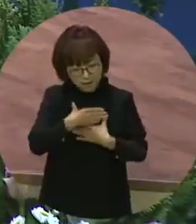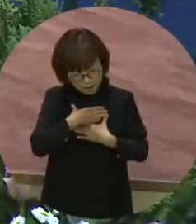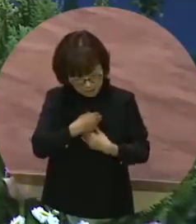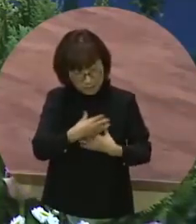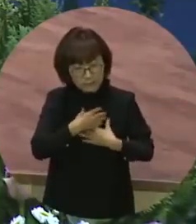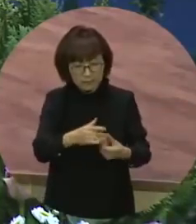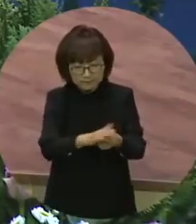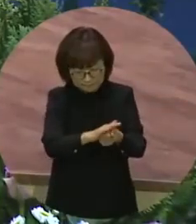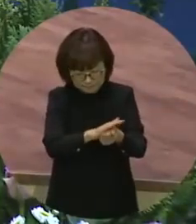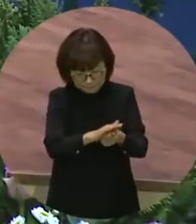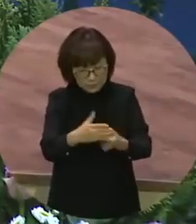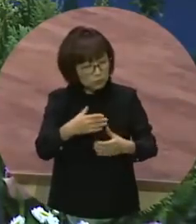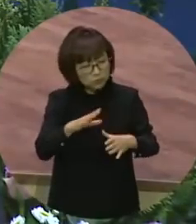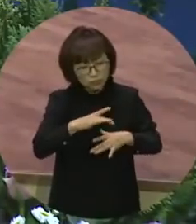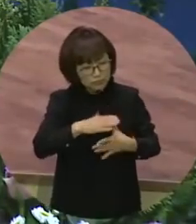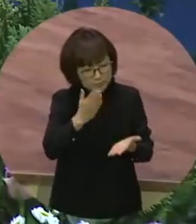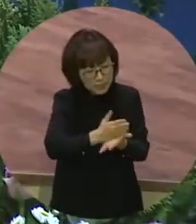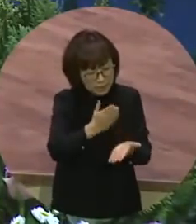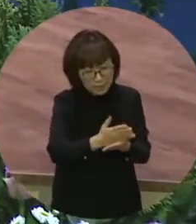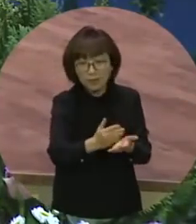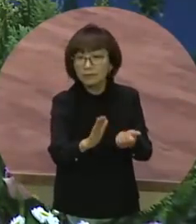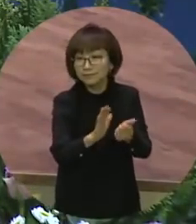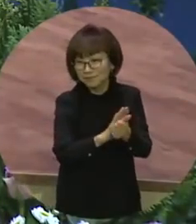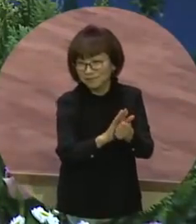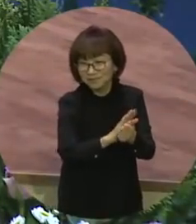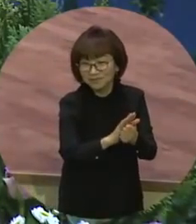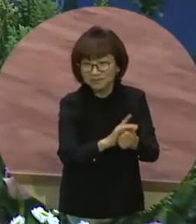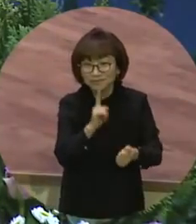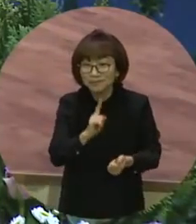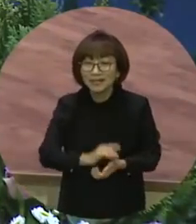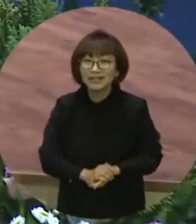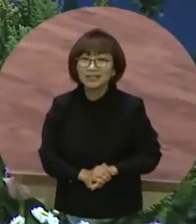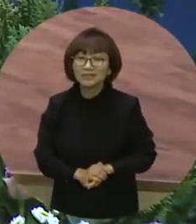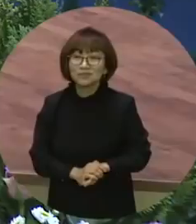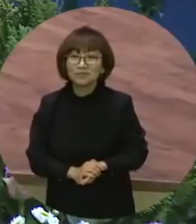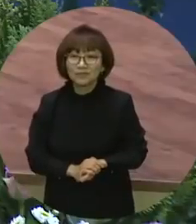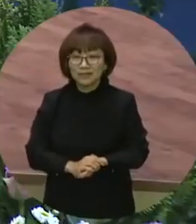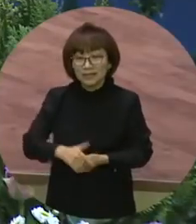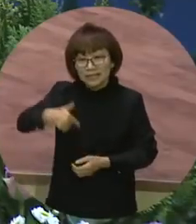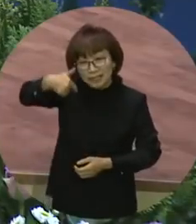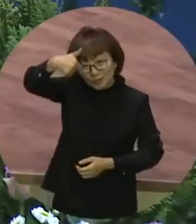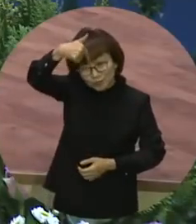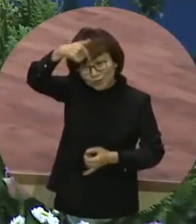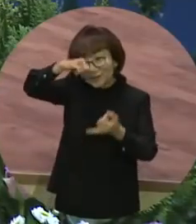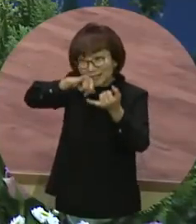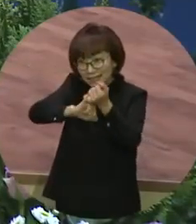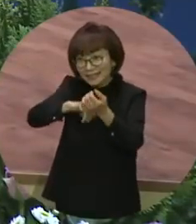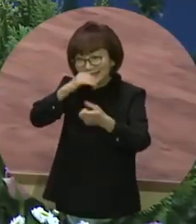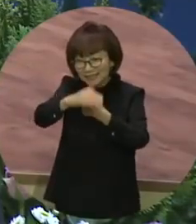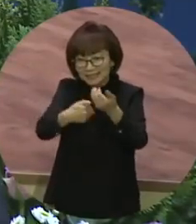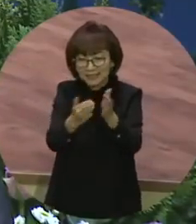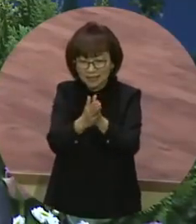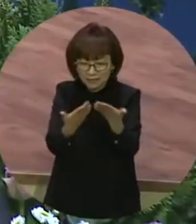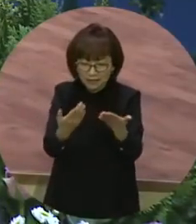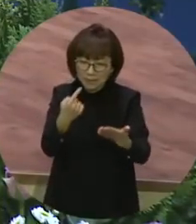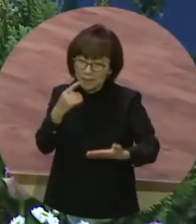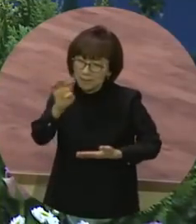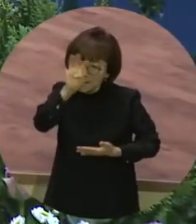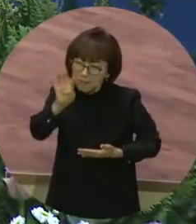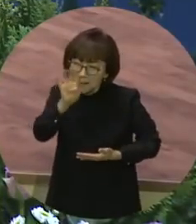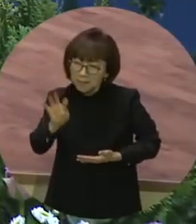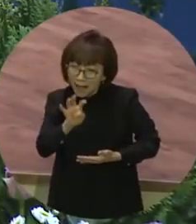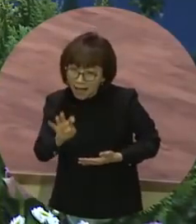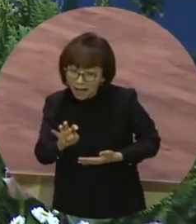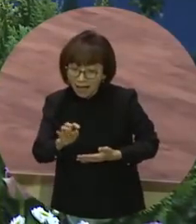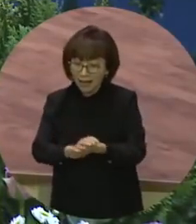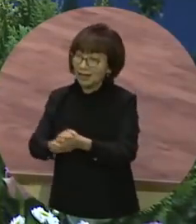안심시키지요. 안심시켜. 두려워하지 말라. 이 표현은요, 구약 성경에 자주 쓰이는 표현으로 하나님의 구원을